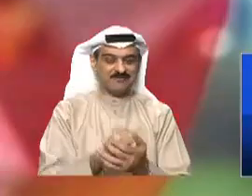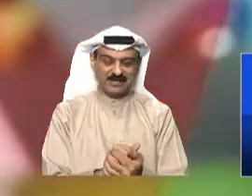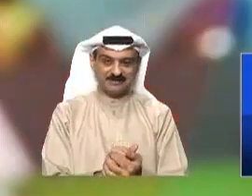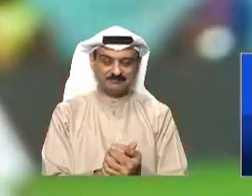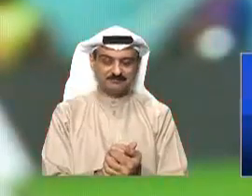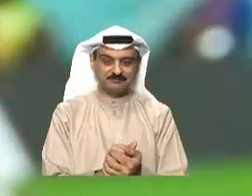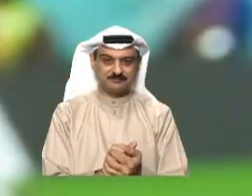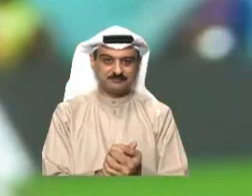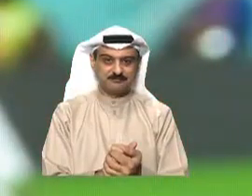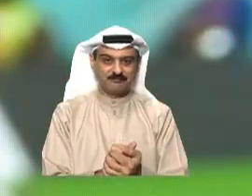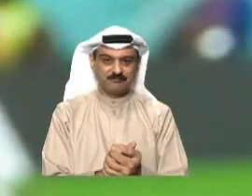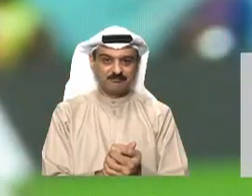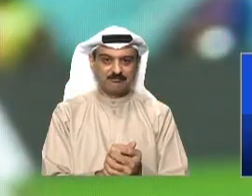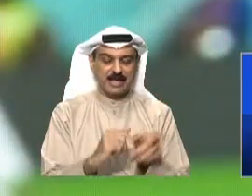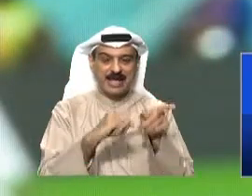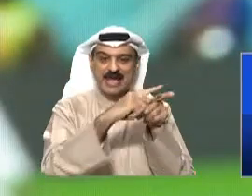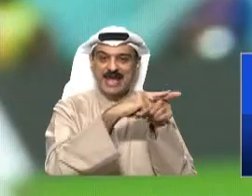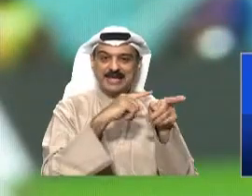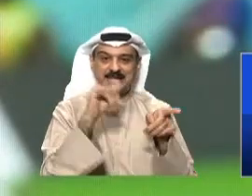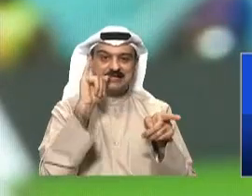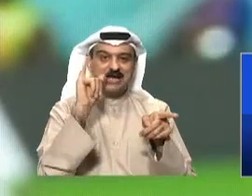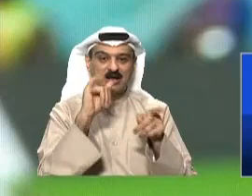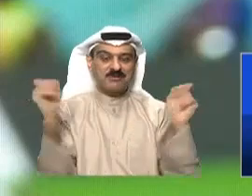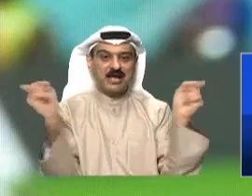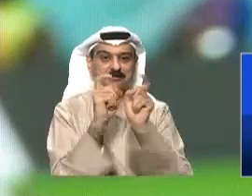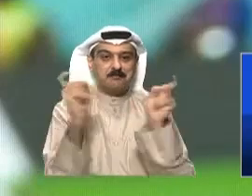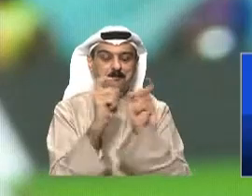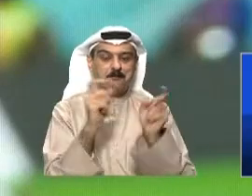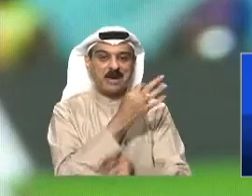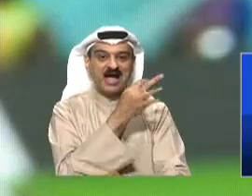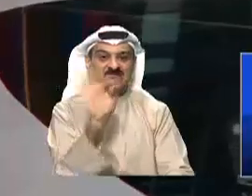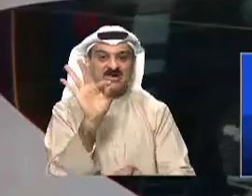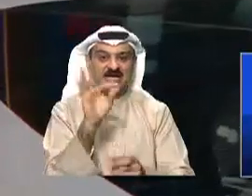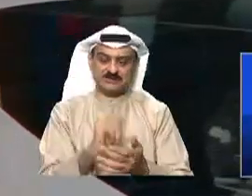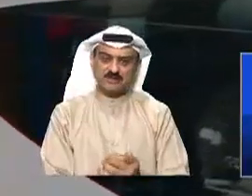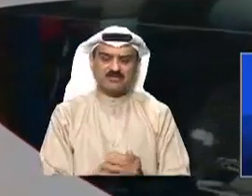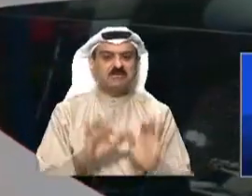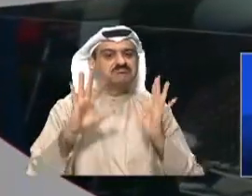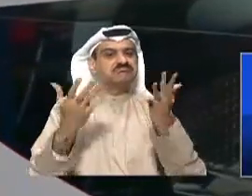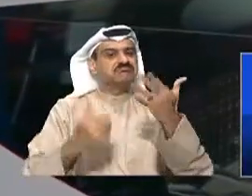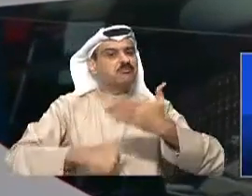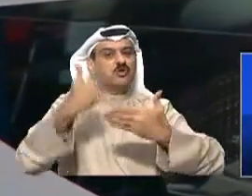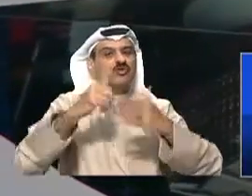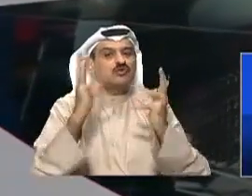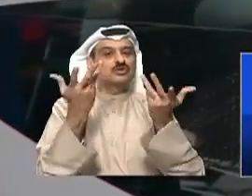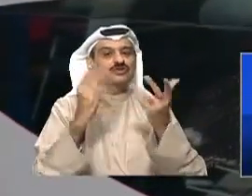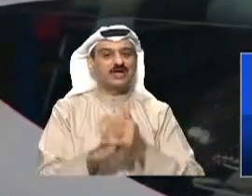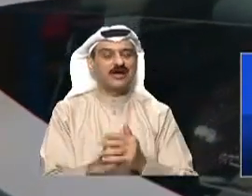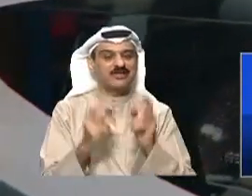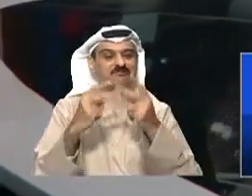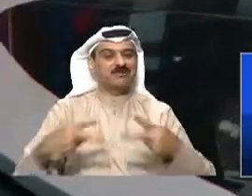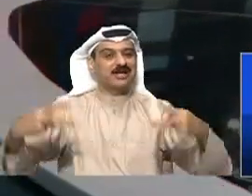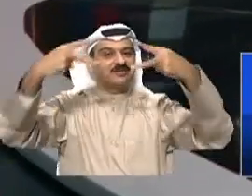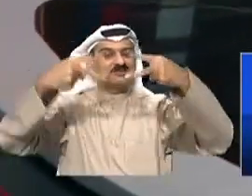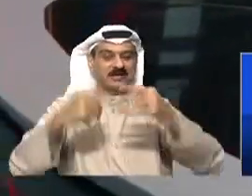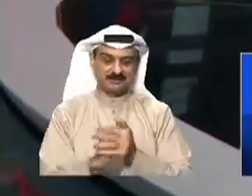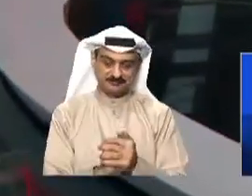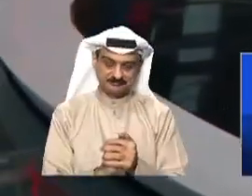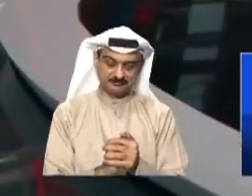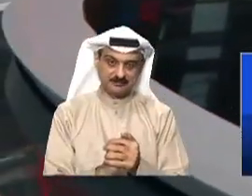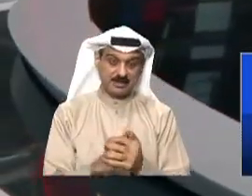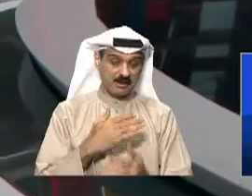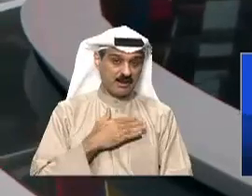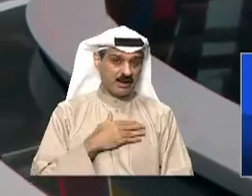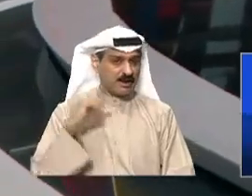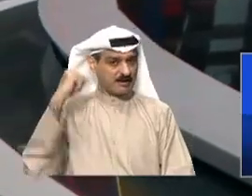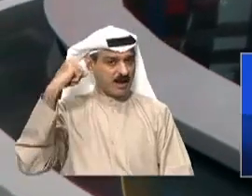بين منتخب فرنسا وإنجلترا، فمن هو الأوفر حظا في أخذ بطاقة التأهل الآن؟ يعني أنا أعتقد أن